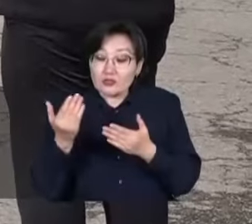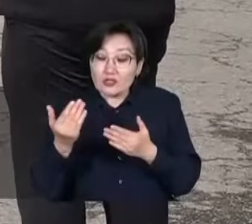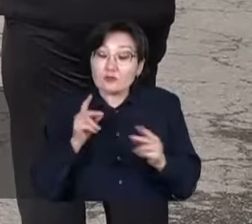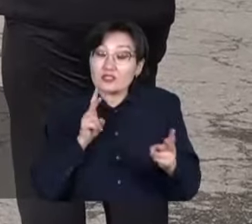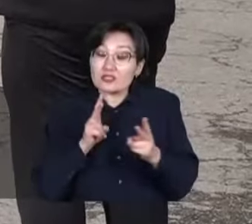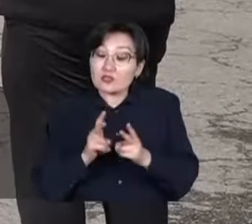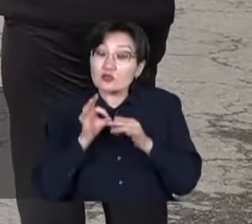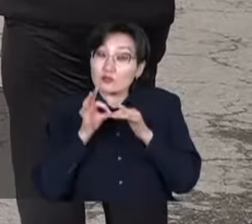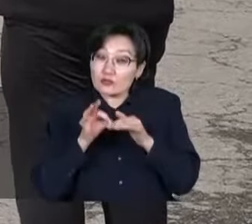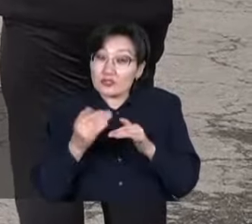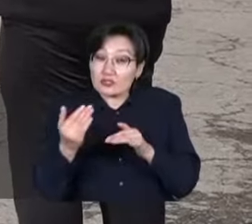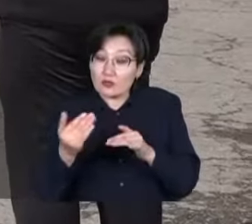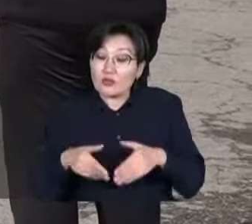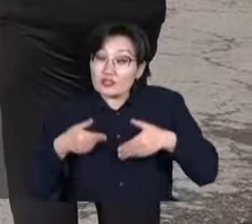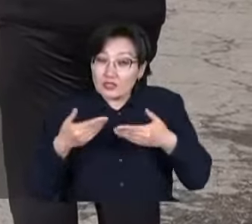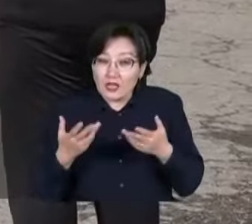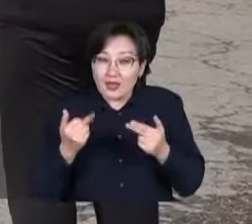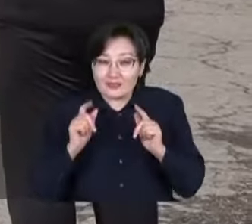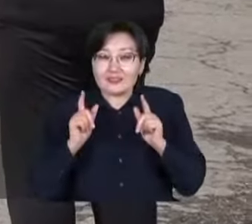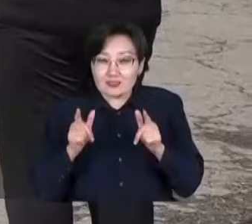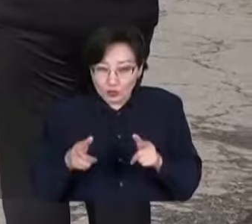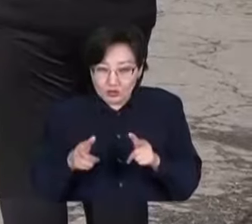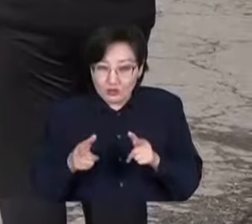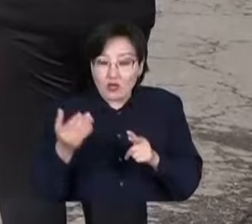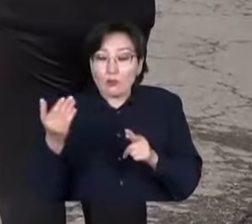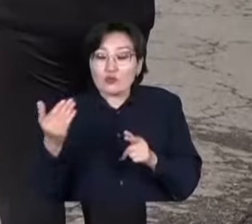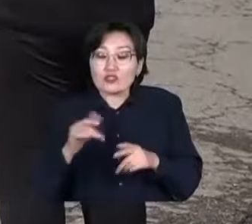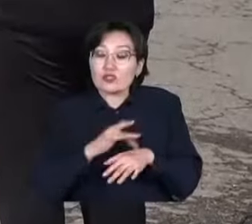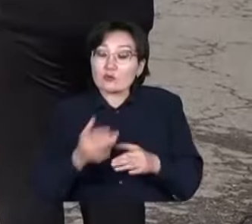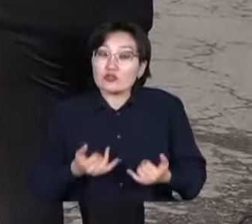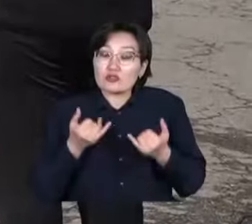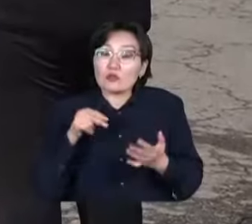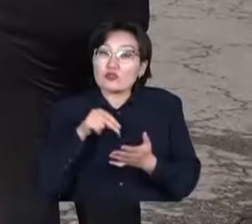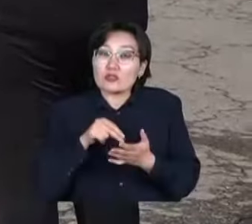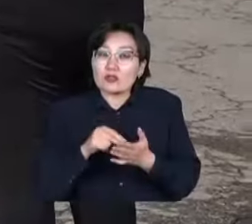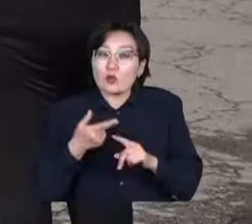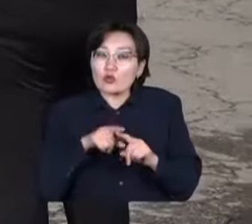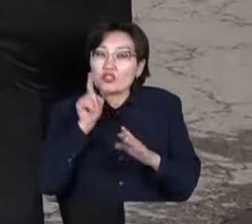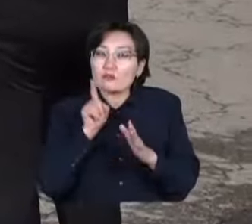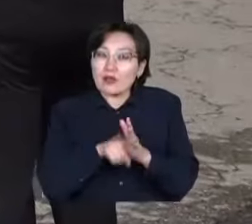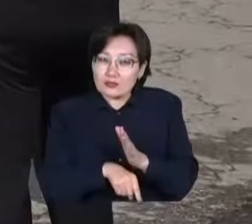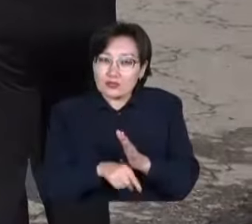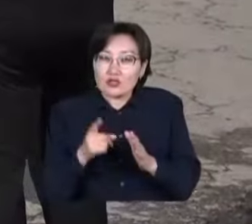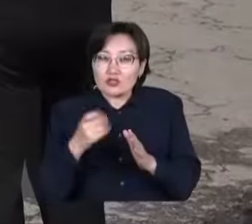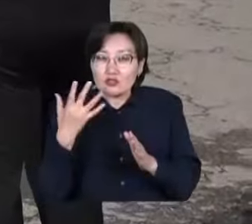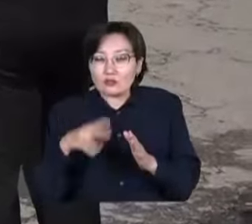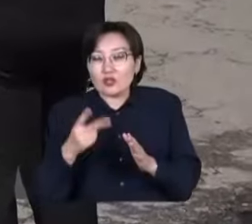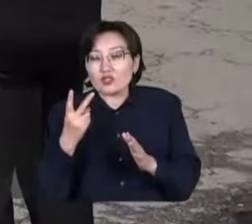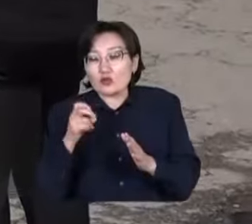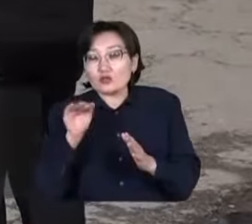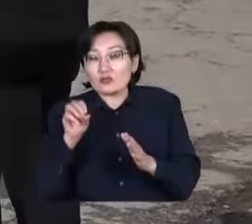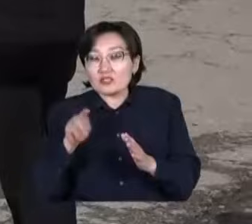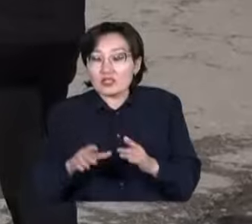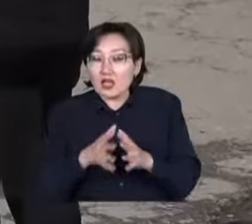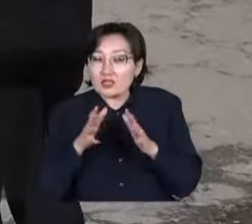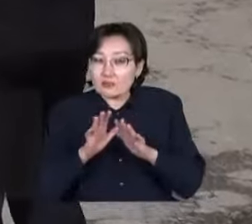кездесу ұйымдастырады. Сіз ол ұсынысқа әрине көнесіз, себебі олардың қызмет көрсету құны тым арзан бағада 150-200 мың теңгеден